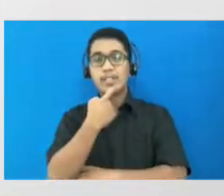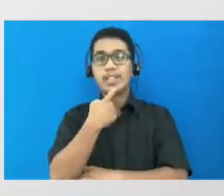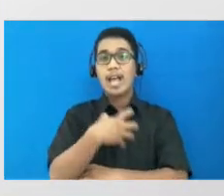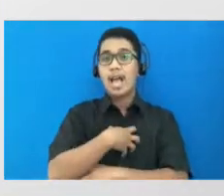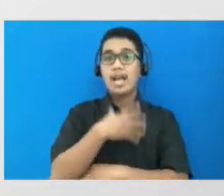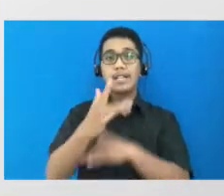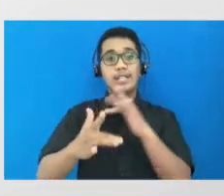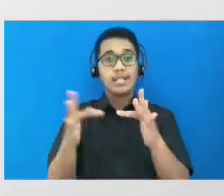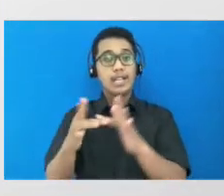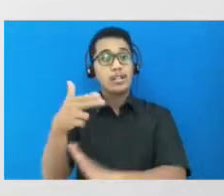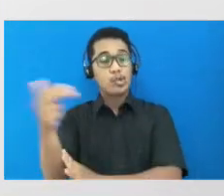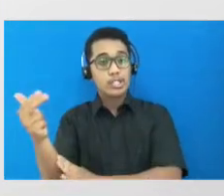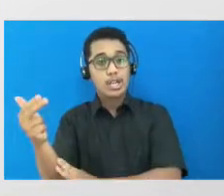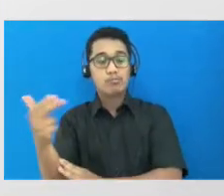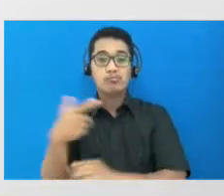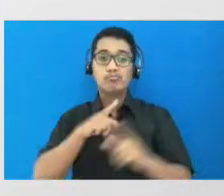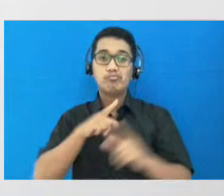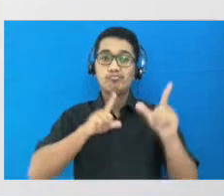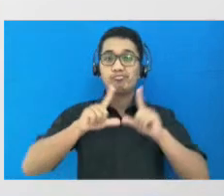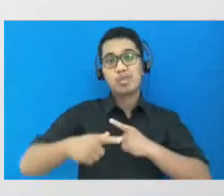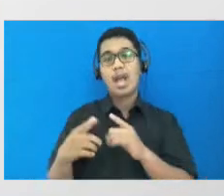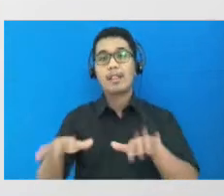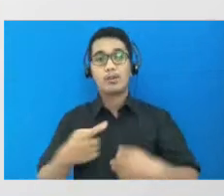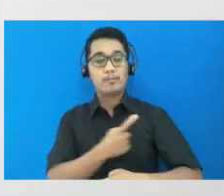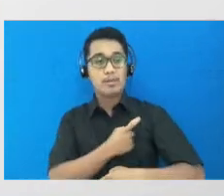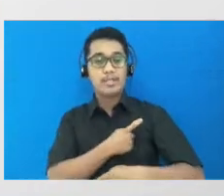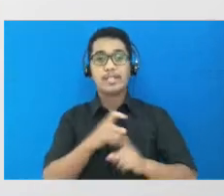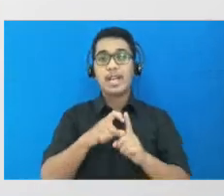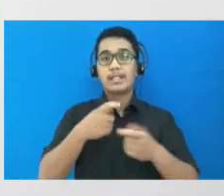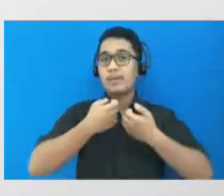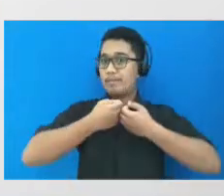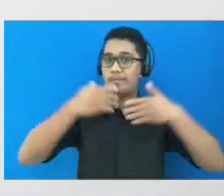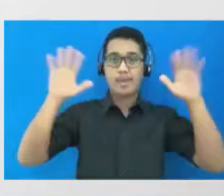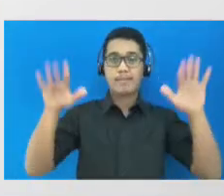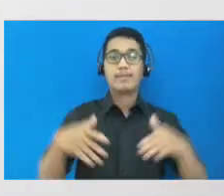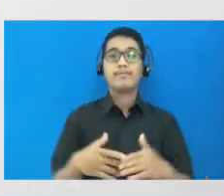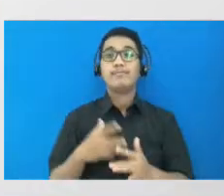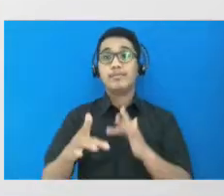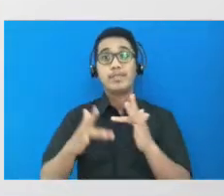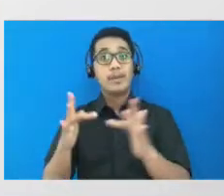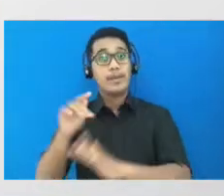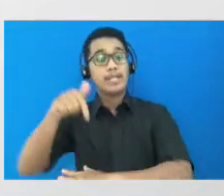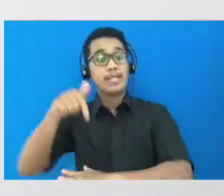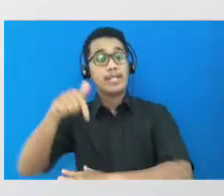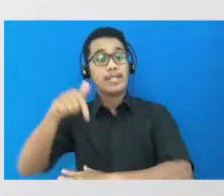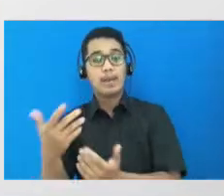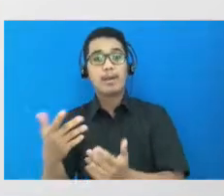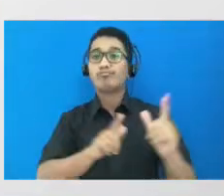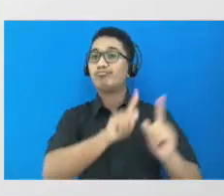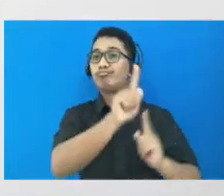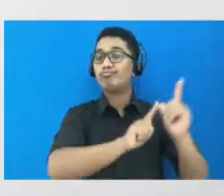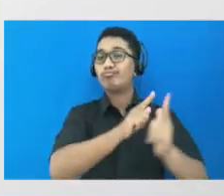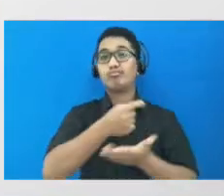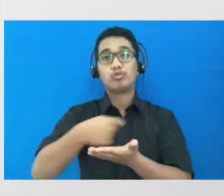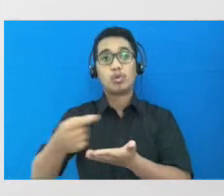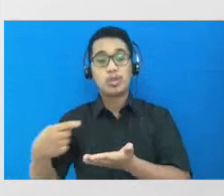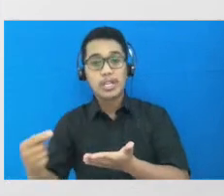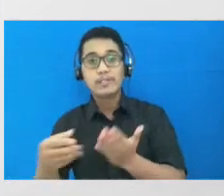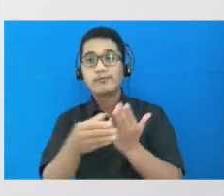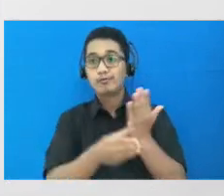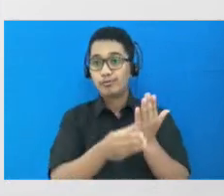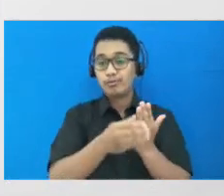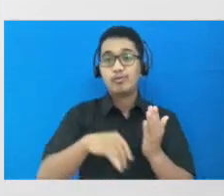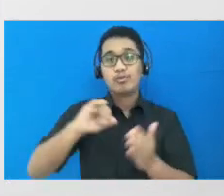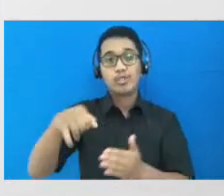Kebebasan Berekspresi dan Privasi Data. Webinar ini merupakan bagian dari kegiatan kompetisi penulisan jurnalistik